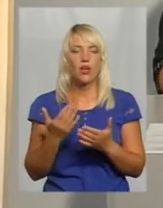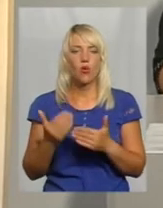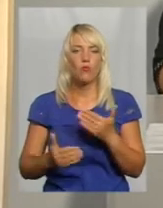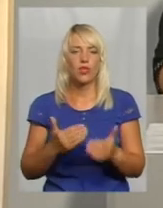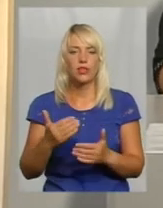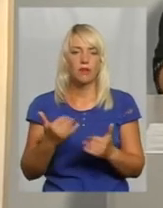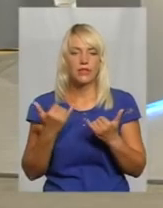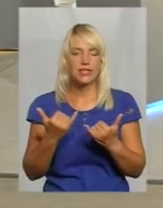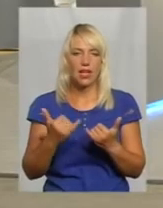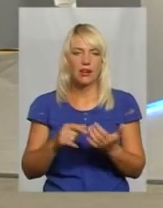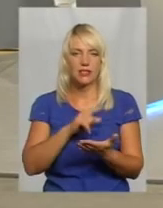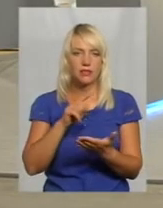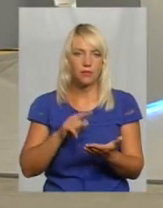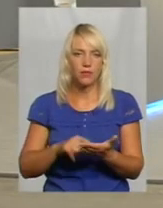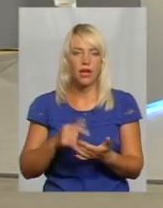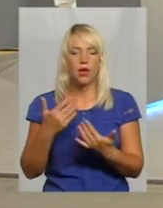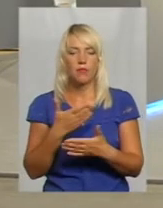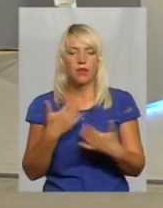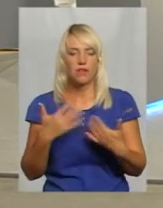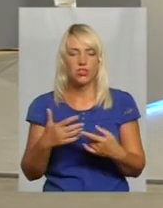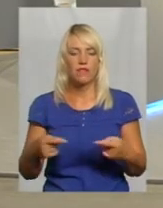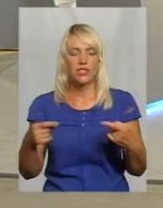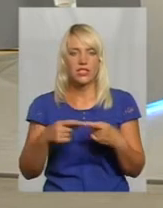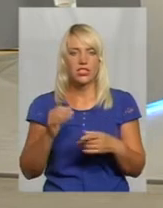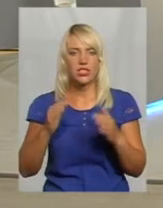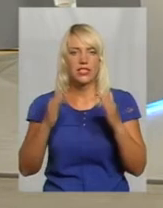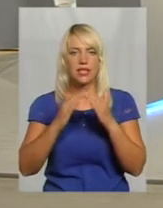зараз? Ми вже визначилися з приміщенням. Це